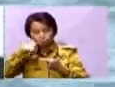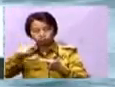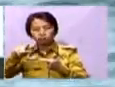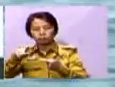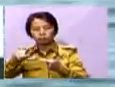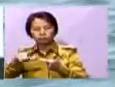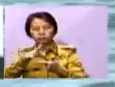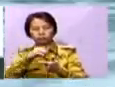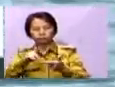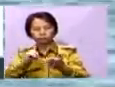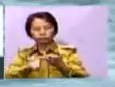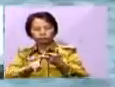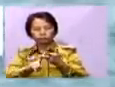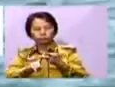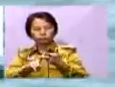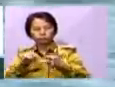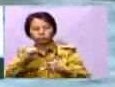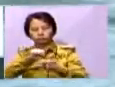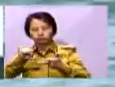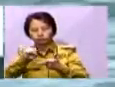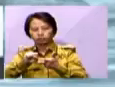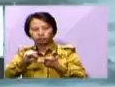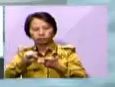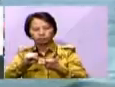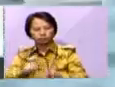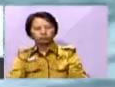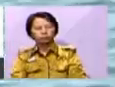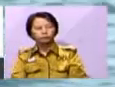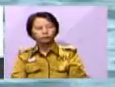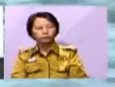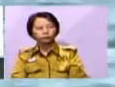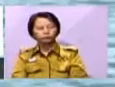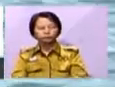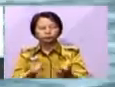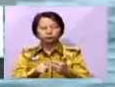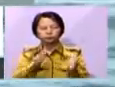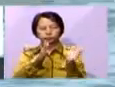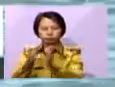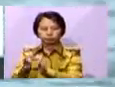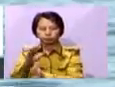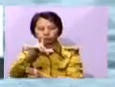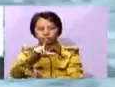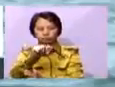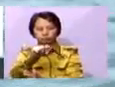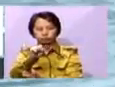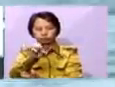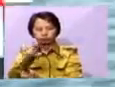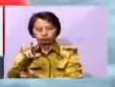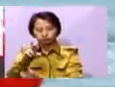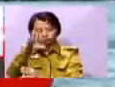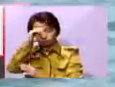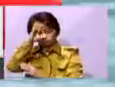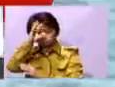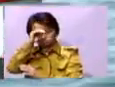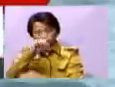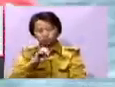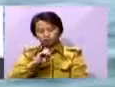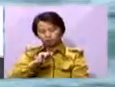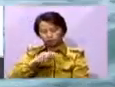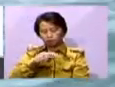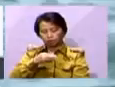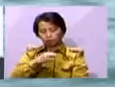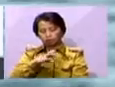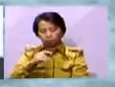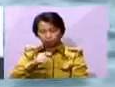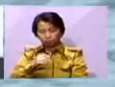Palika Pompat dan pelayar Singapura Koh Radiance. Emas seterusnya dalam acara laser radial lelaki oleh Ahmad Latif Khan Ali